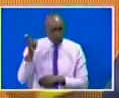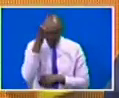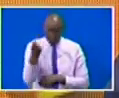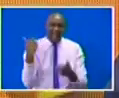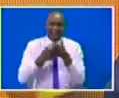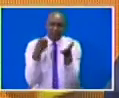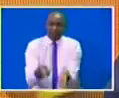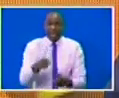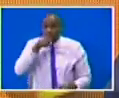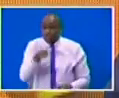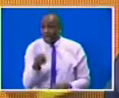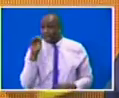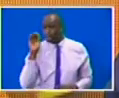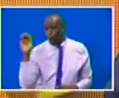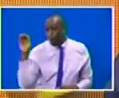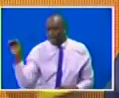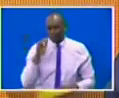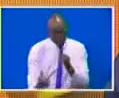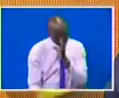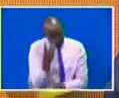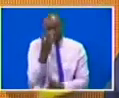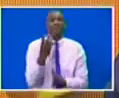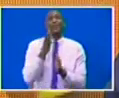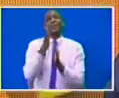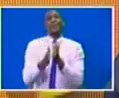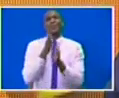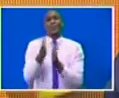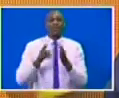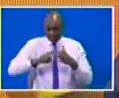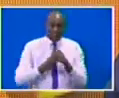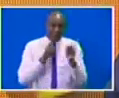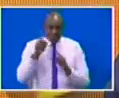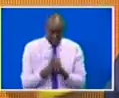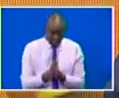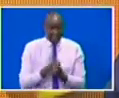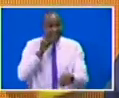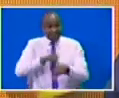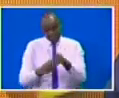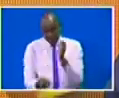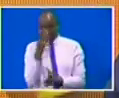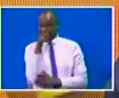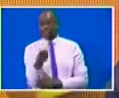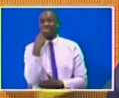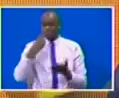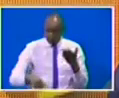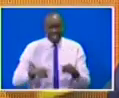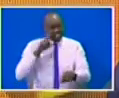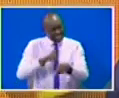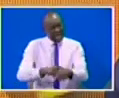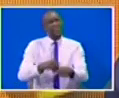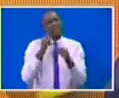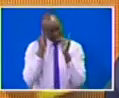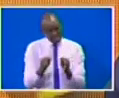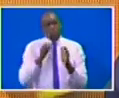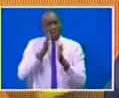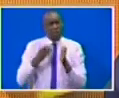hii leo alizindua mfumo wa reli ya kisasa katika eneo la Miritini huko Mombasa. Katika uzinduzi huo, Rais amesema kuwa ujio wa reli ya kisasa utakuwa na